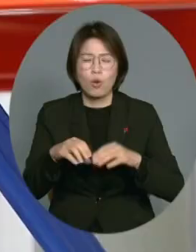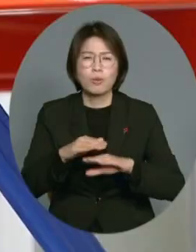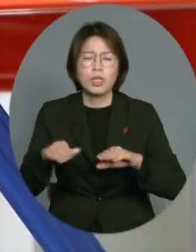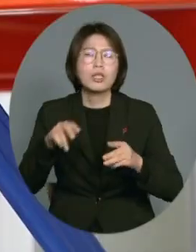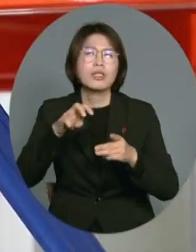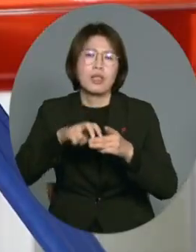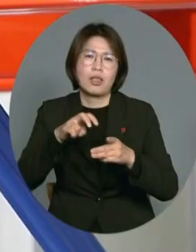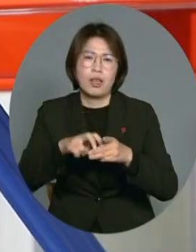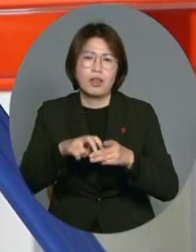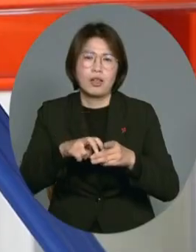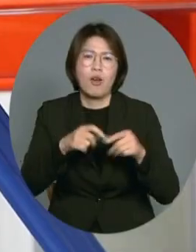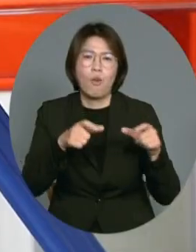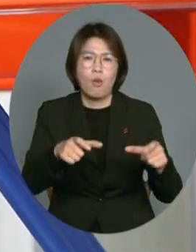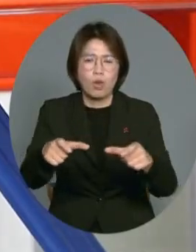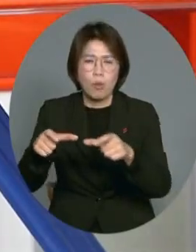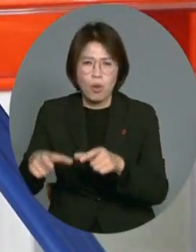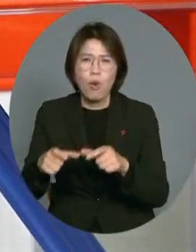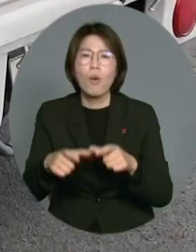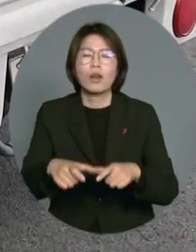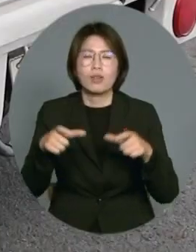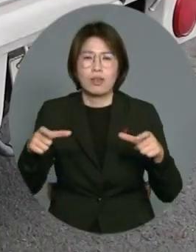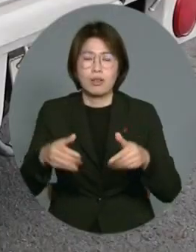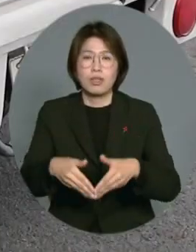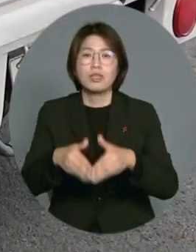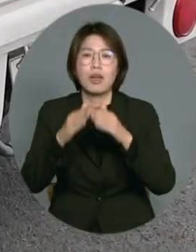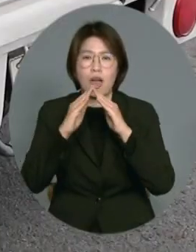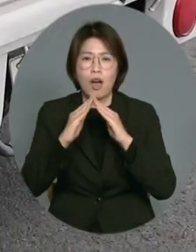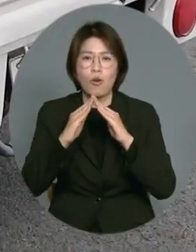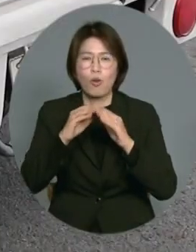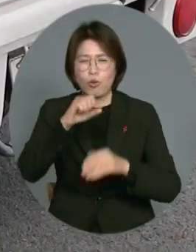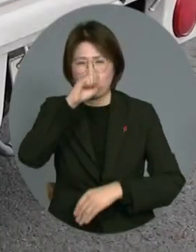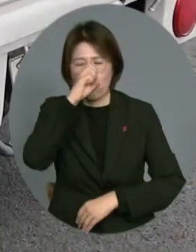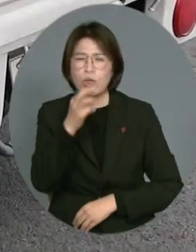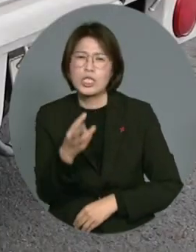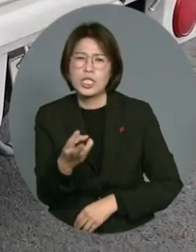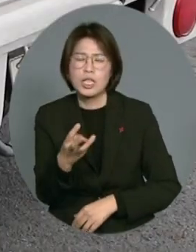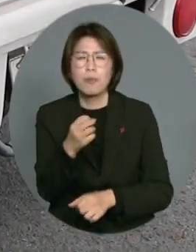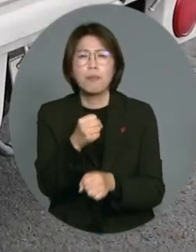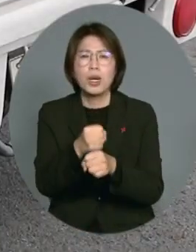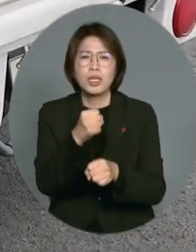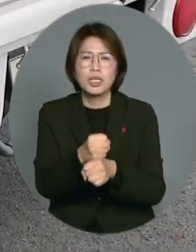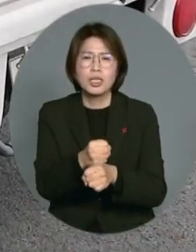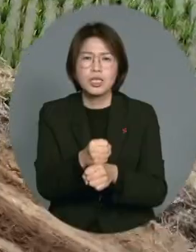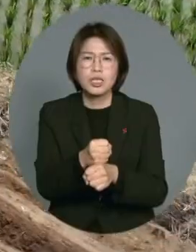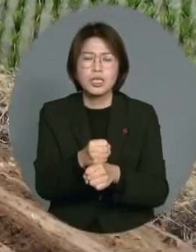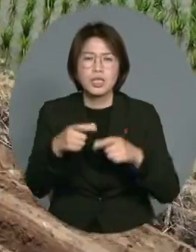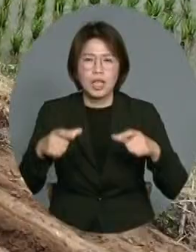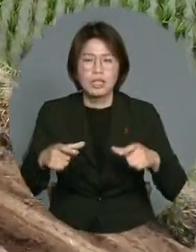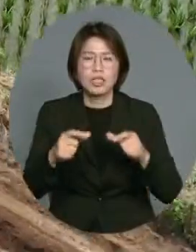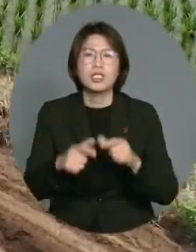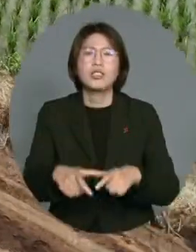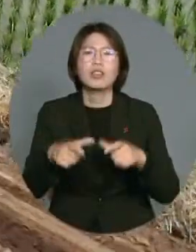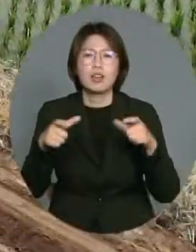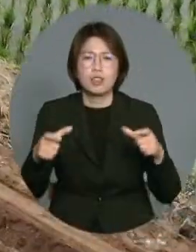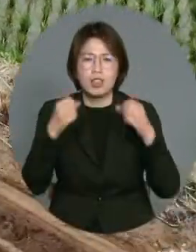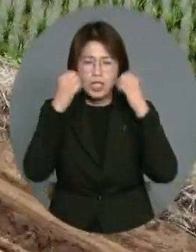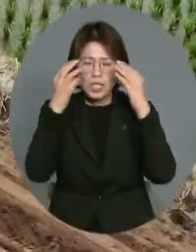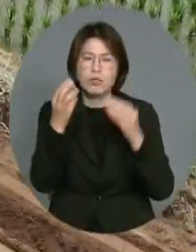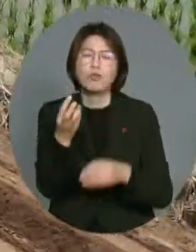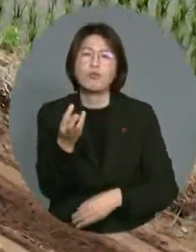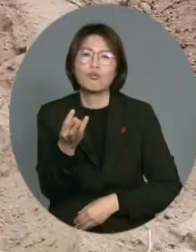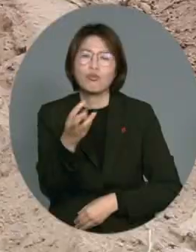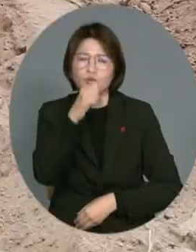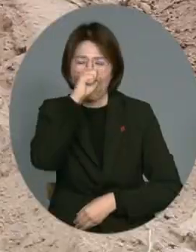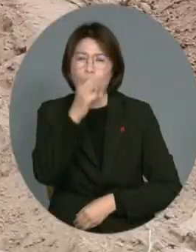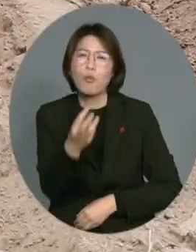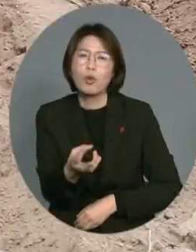종자종합처리센터를 권역별로 확대 설치하고 좋은 씨앗을 생산하는 최종 단지도 늘려 신품종 국산 우량